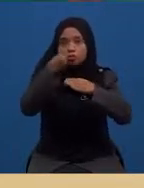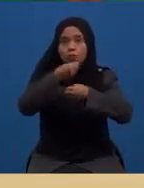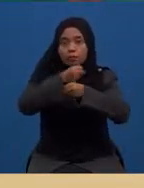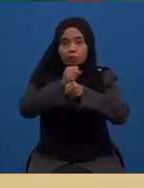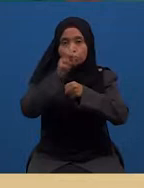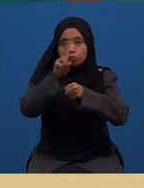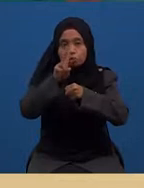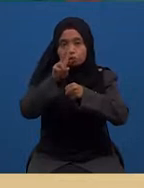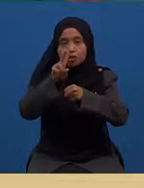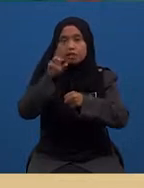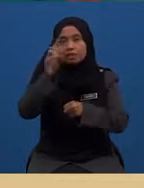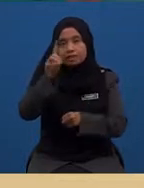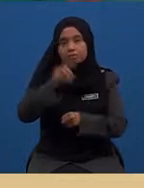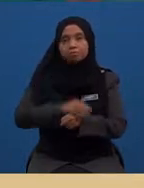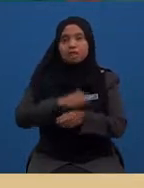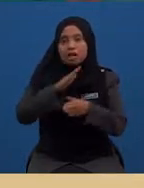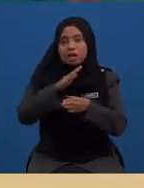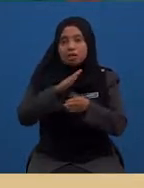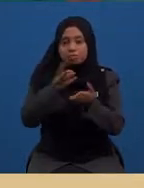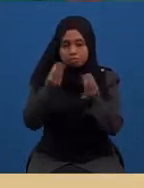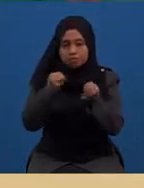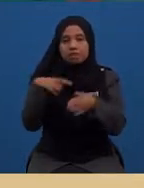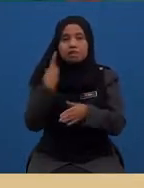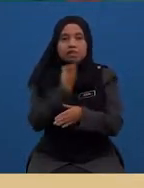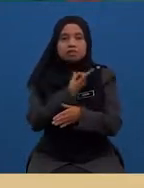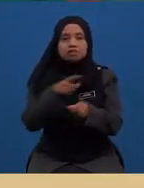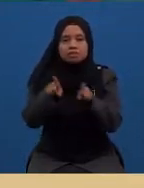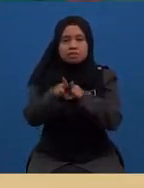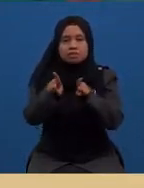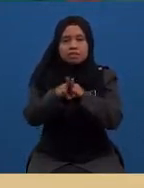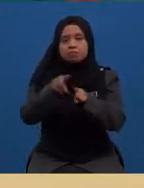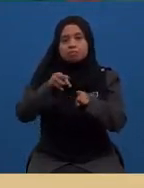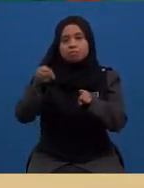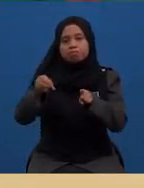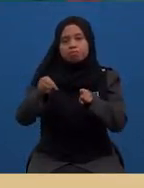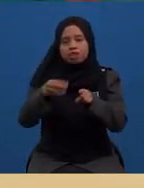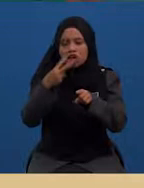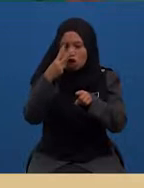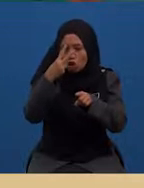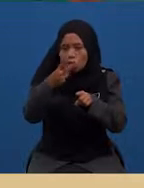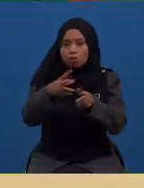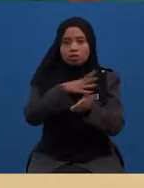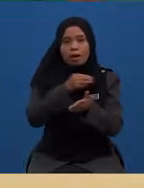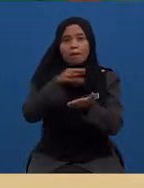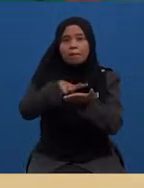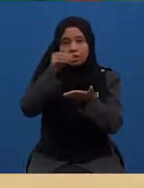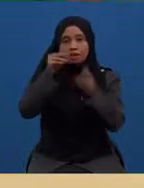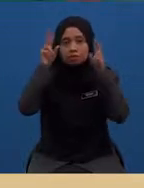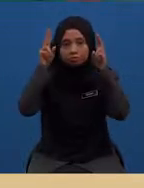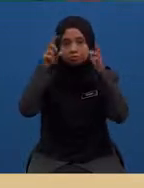dimensi. Hebat! Jadi marilah bersama-sama murid-murid amati dan pelajari tajuk